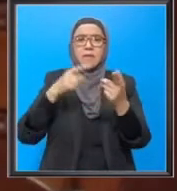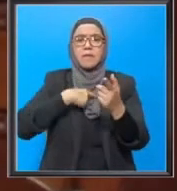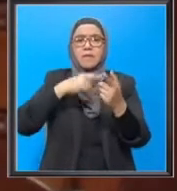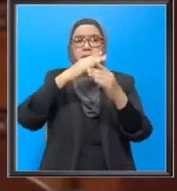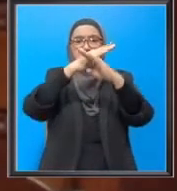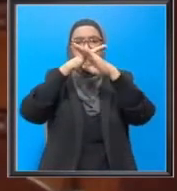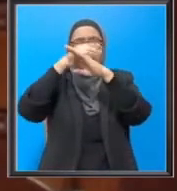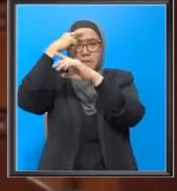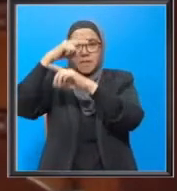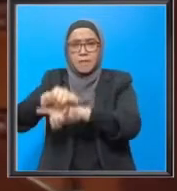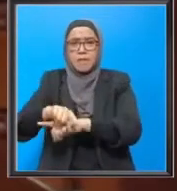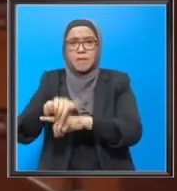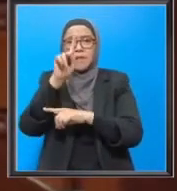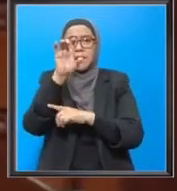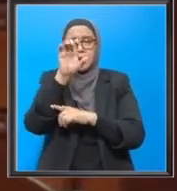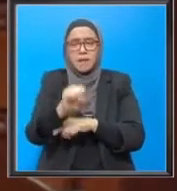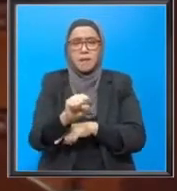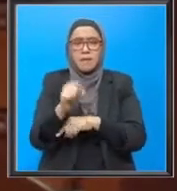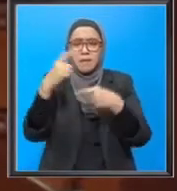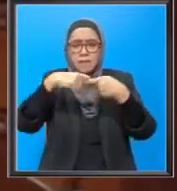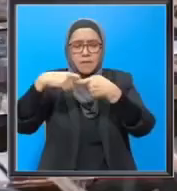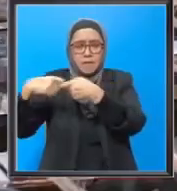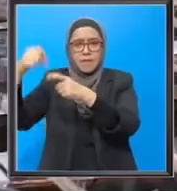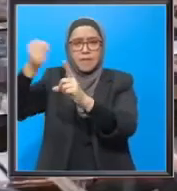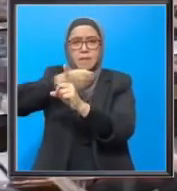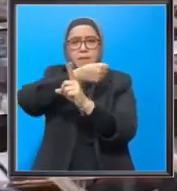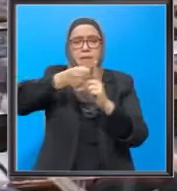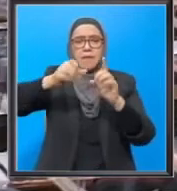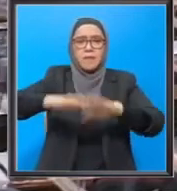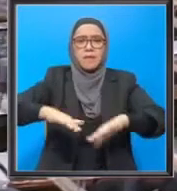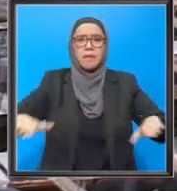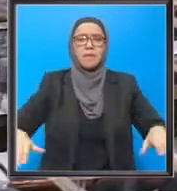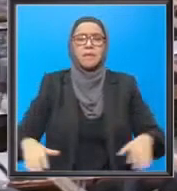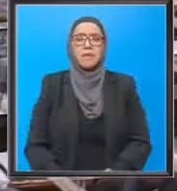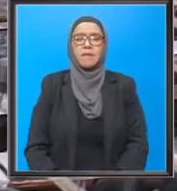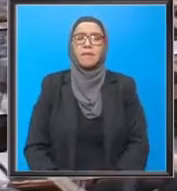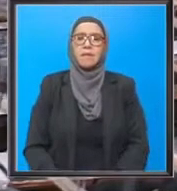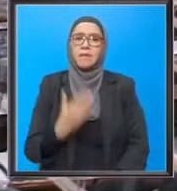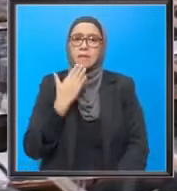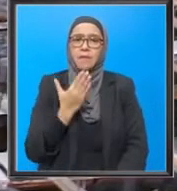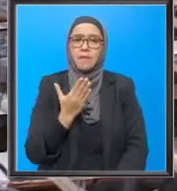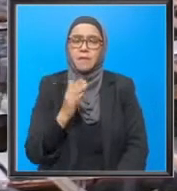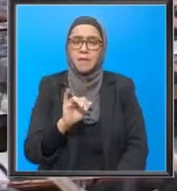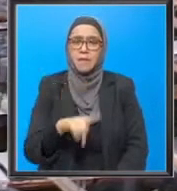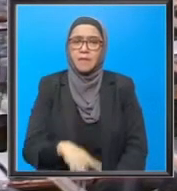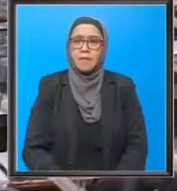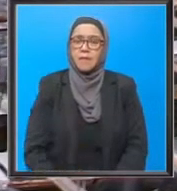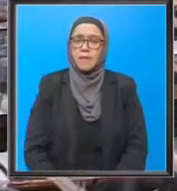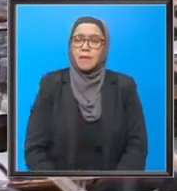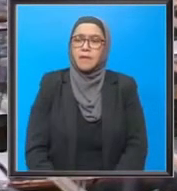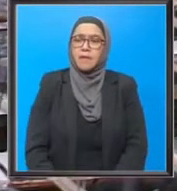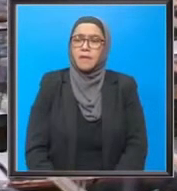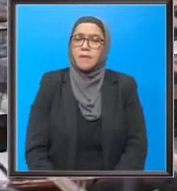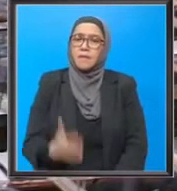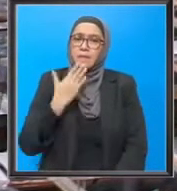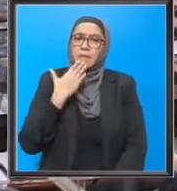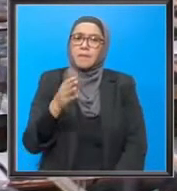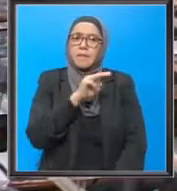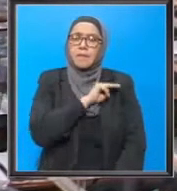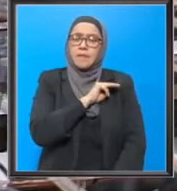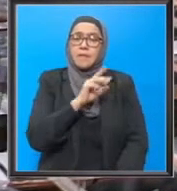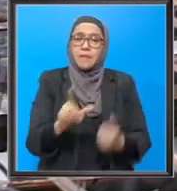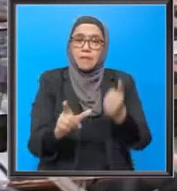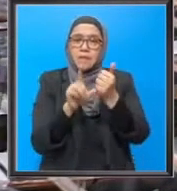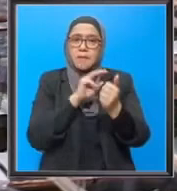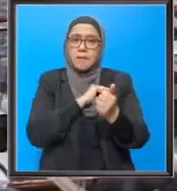kendaraan campur apa yang kanak-kanak Terima kasih tahun kita soalan tambahan Hai Kasih h63